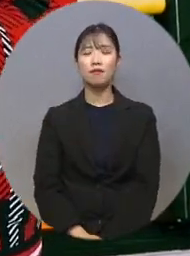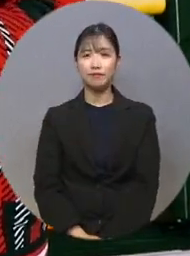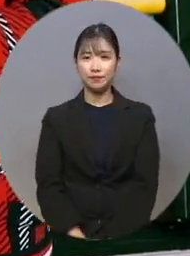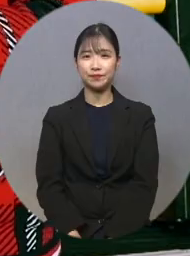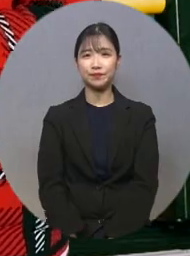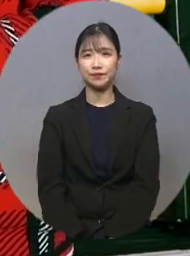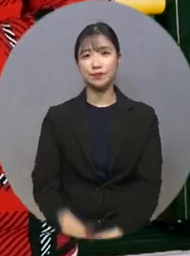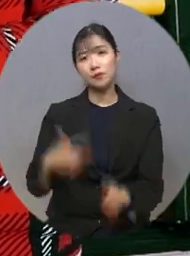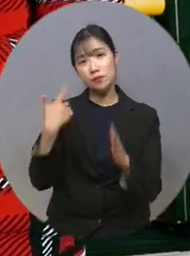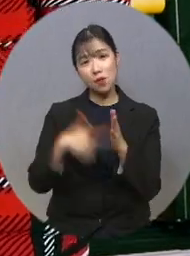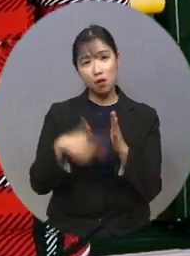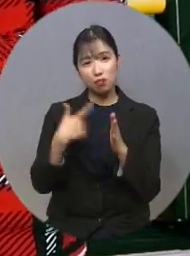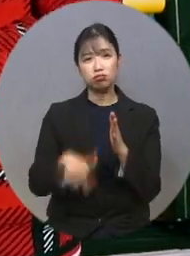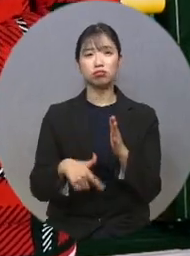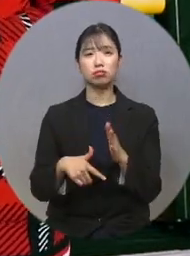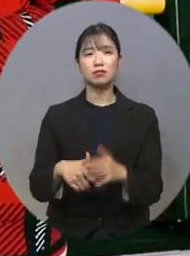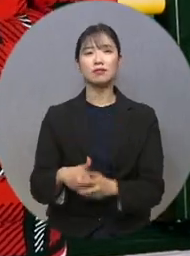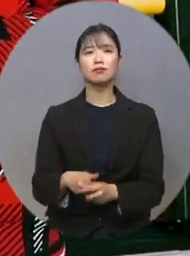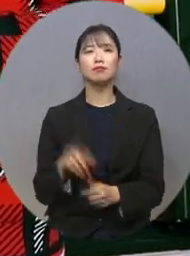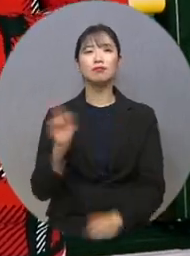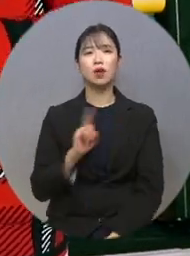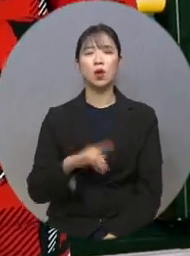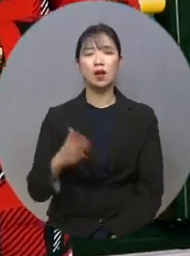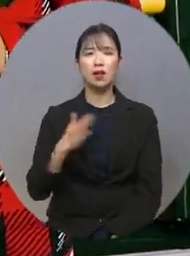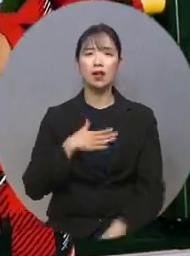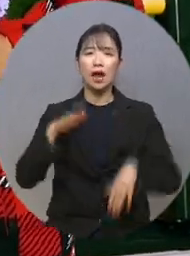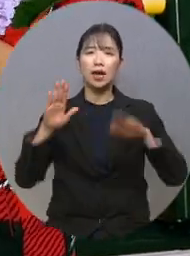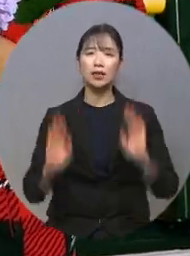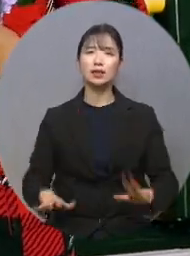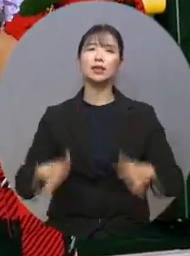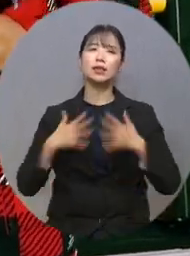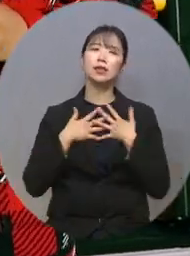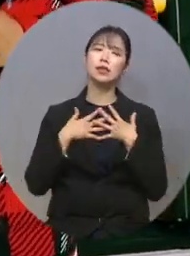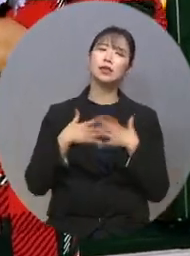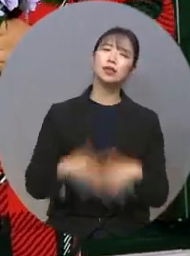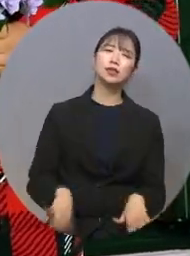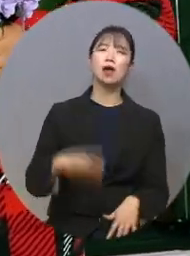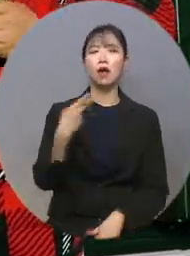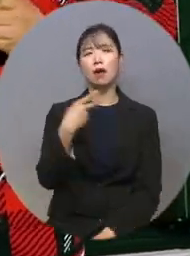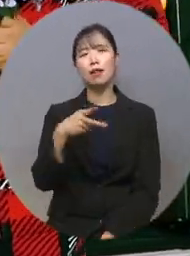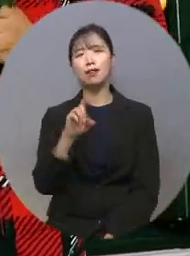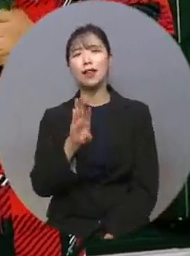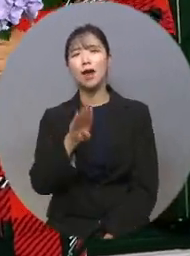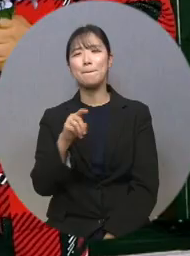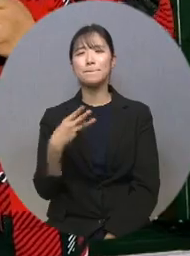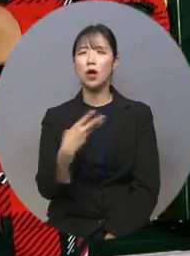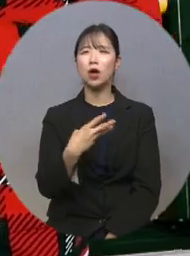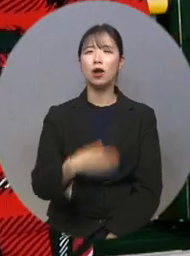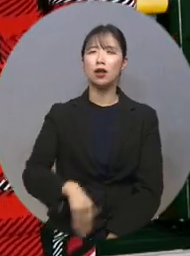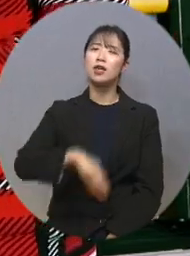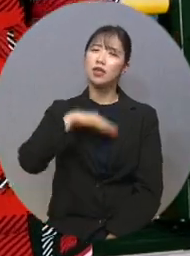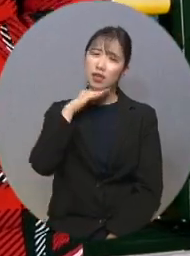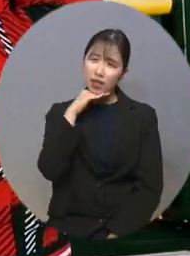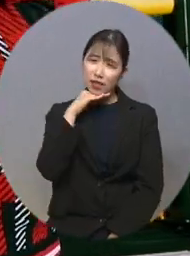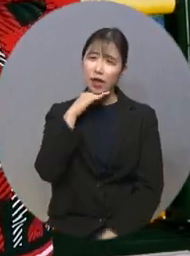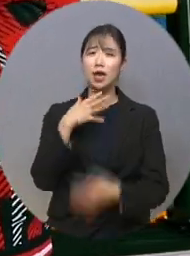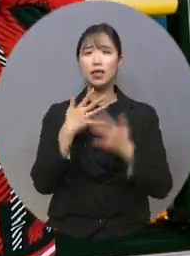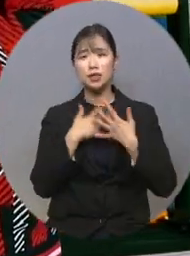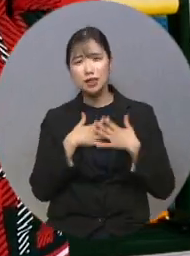야, 강진은 나는. 난 이제 지쳤어요. 땡벌, 땡벌. 기다리다 이것만